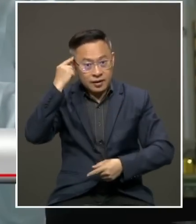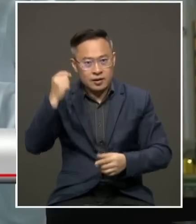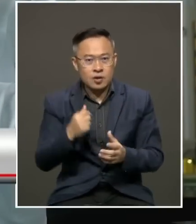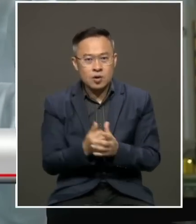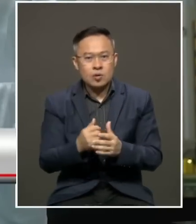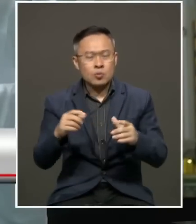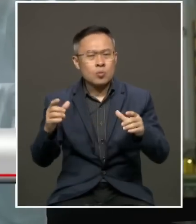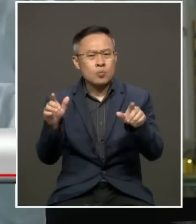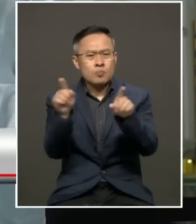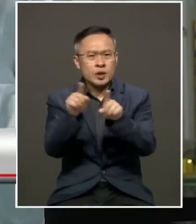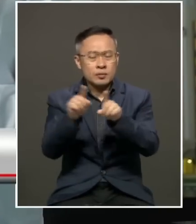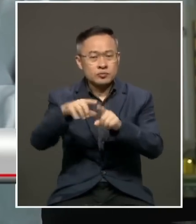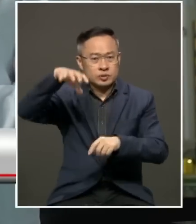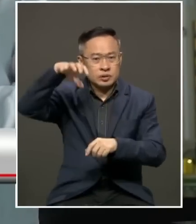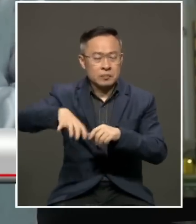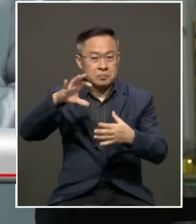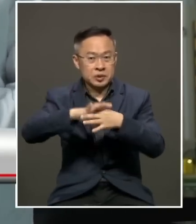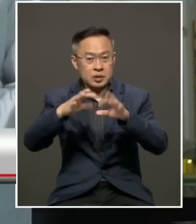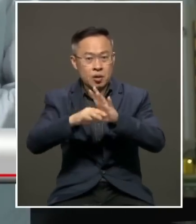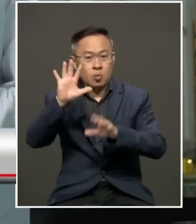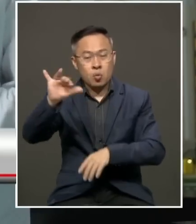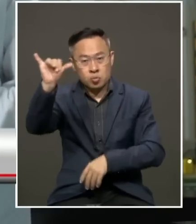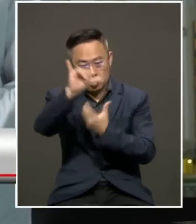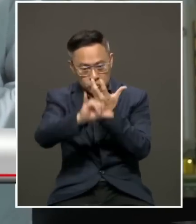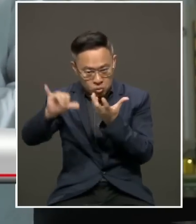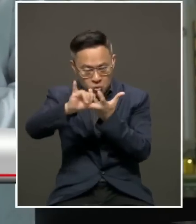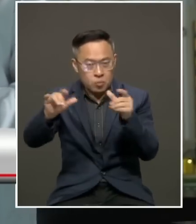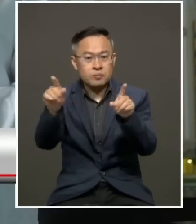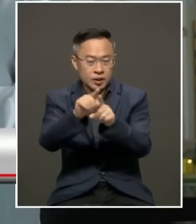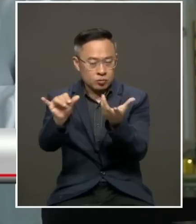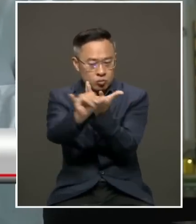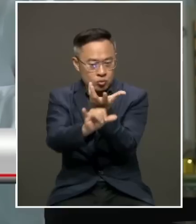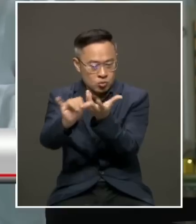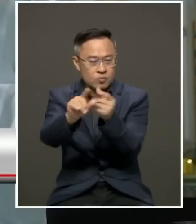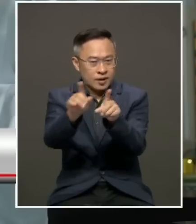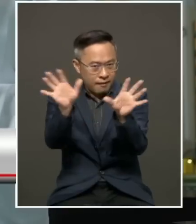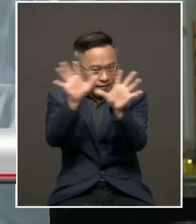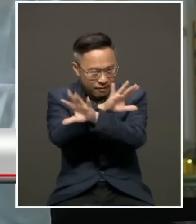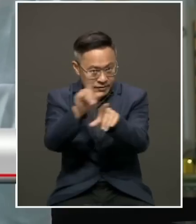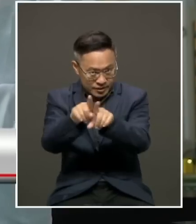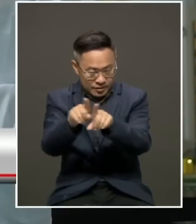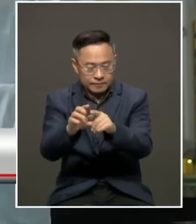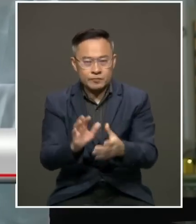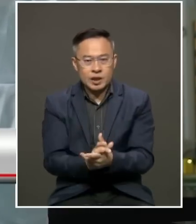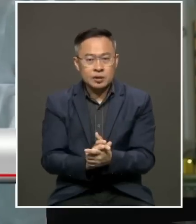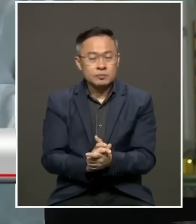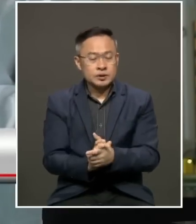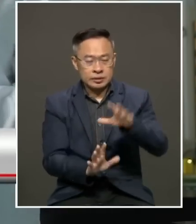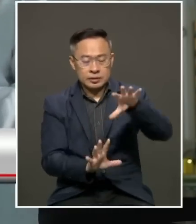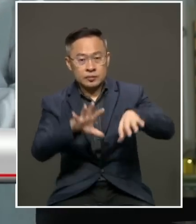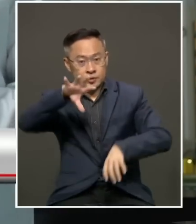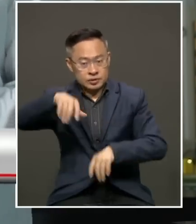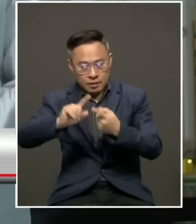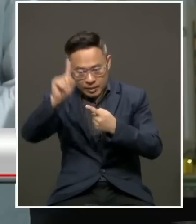Hotดังๆยักษ์ใหญ่ในยุโรปเลยนะนี่เป็นสนามกีฬาหลักของการแข่งขันฟุตบอลโลกที่กาตาร์เลยนะครับสนามลูซาอิลไอคอนิกส์